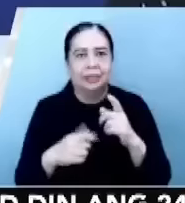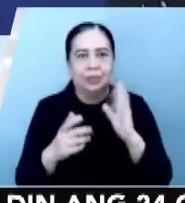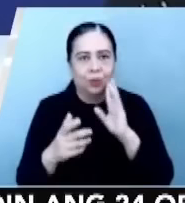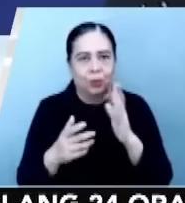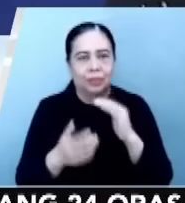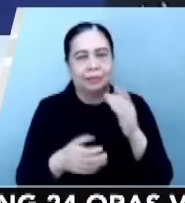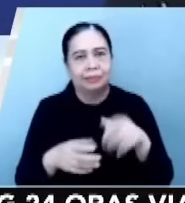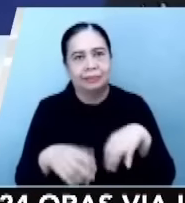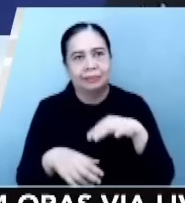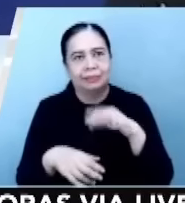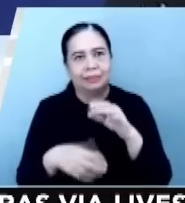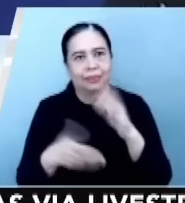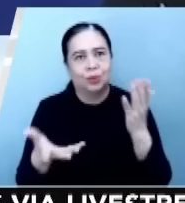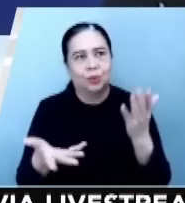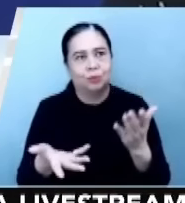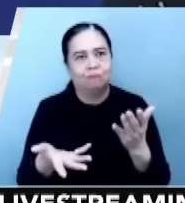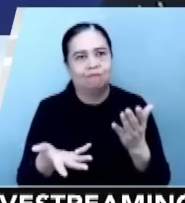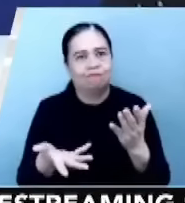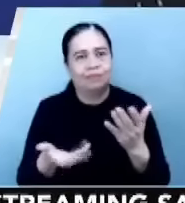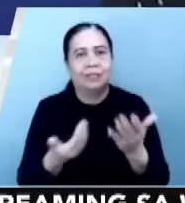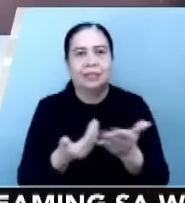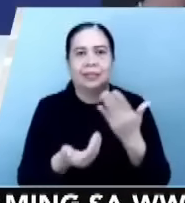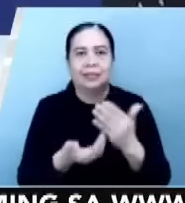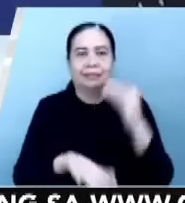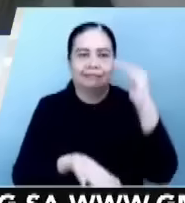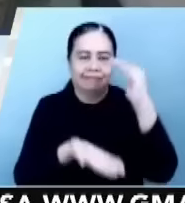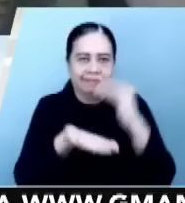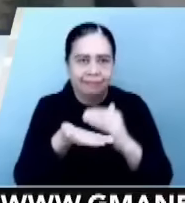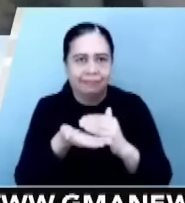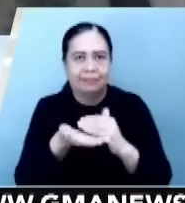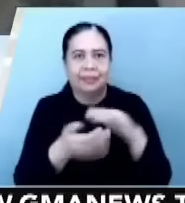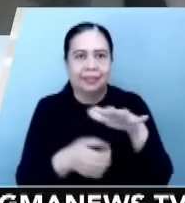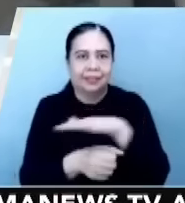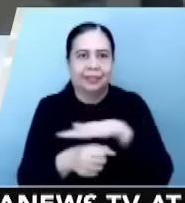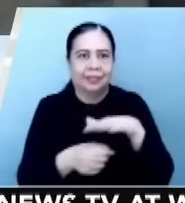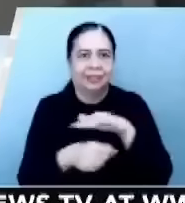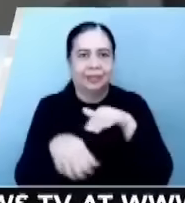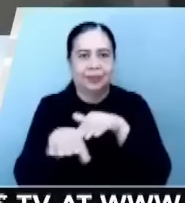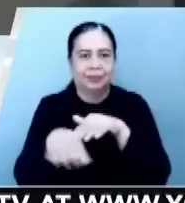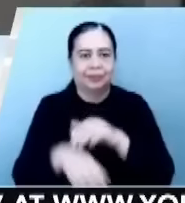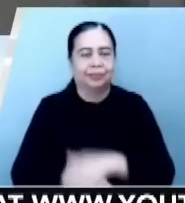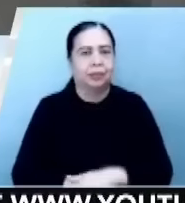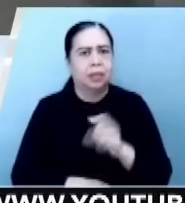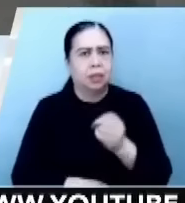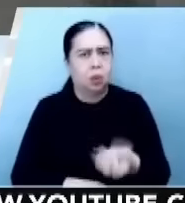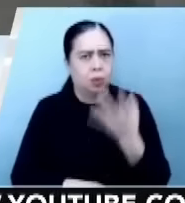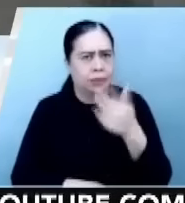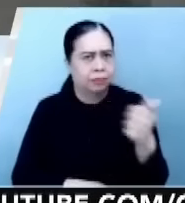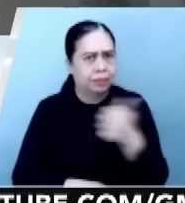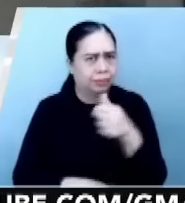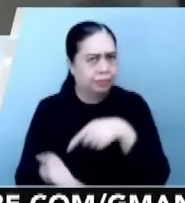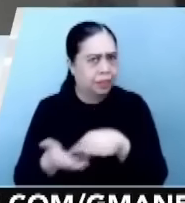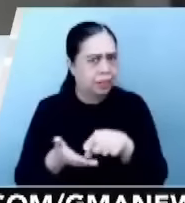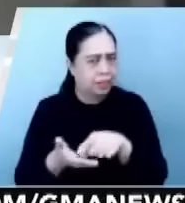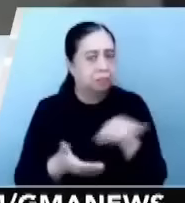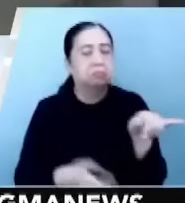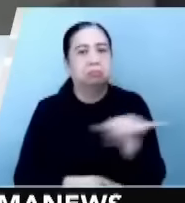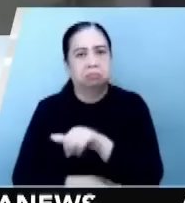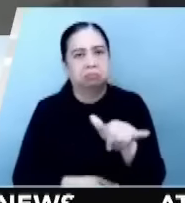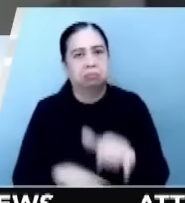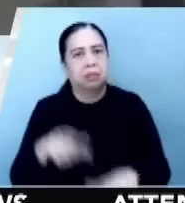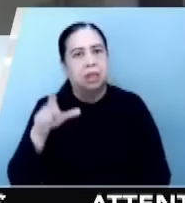to easing the traffic in this area. Pero magkano naman ang pamasahe? Pareho lamang daw sa LRT Line